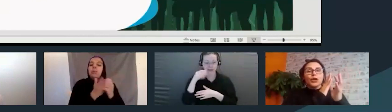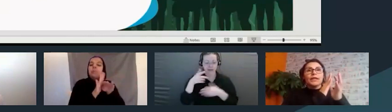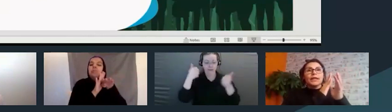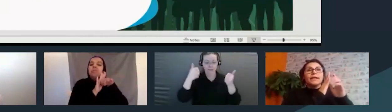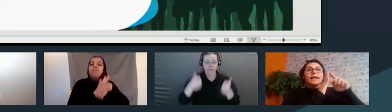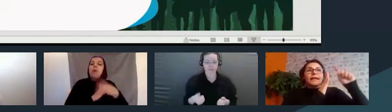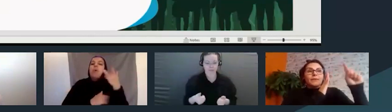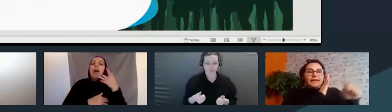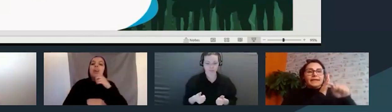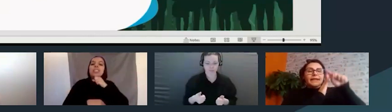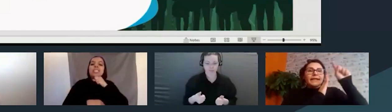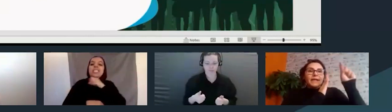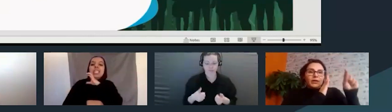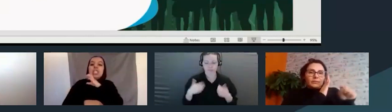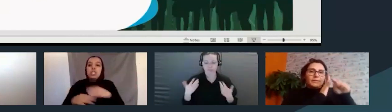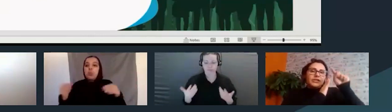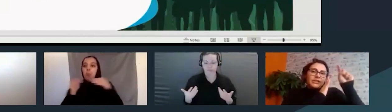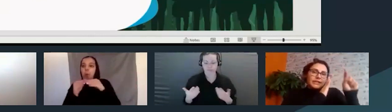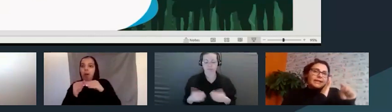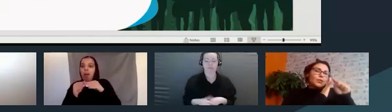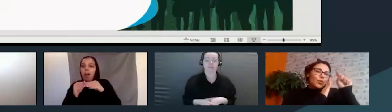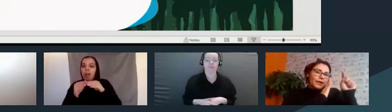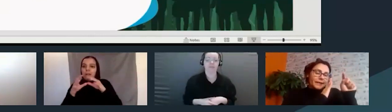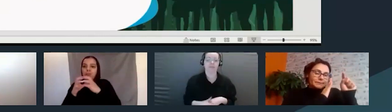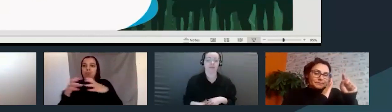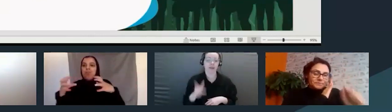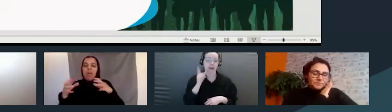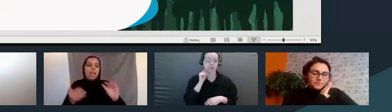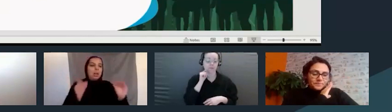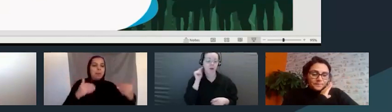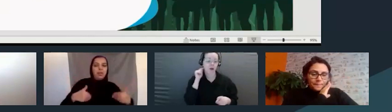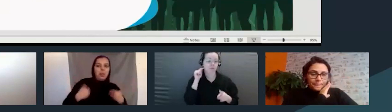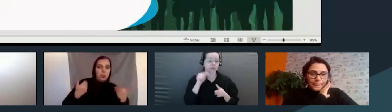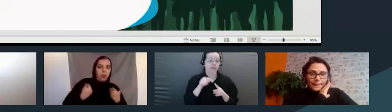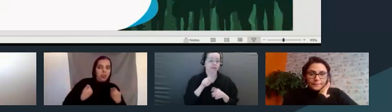en âge de travailler pour faire que l'économie fonctionne convenablement.